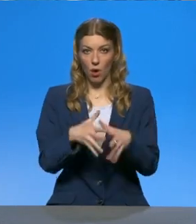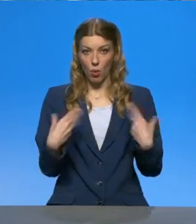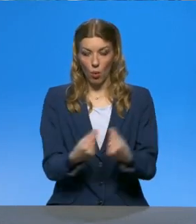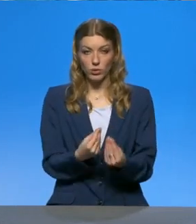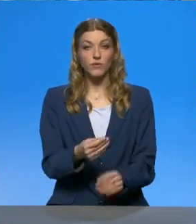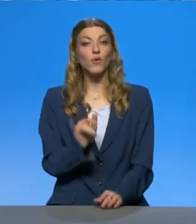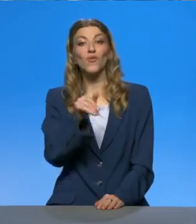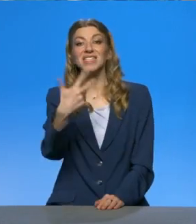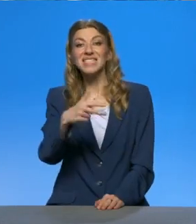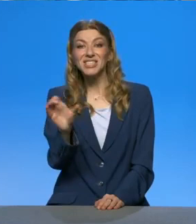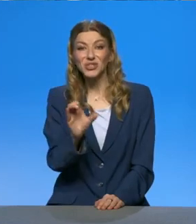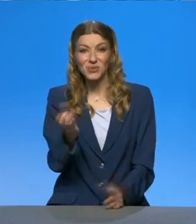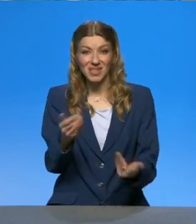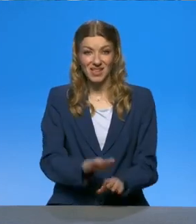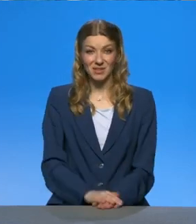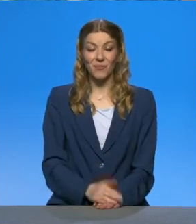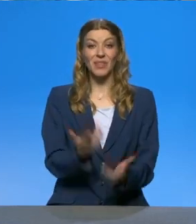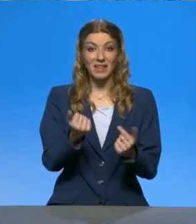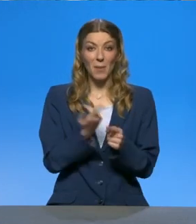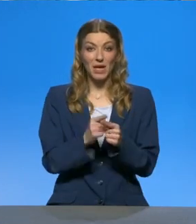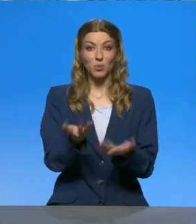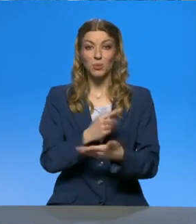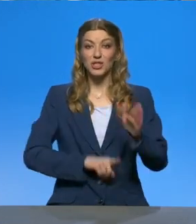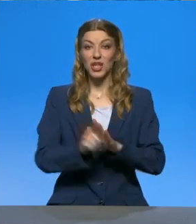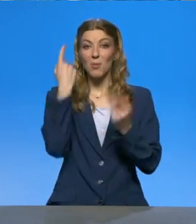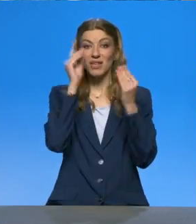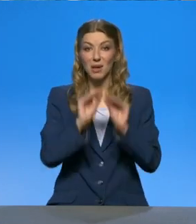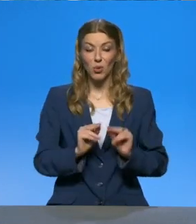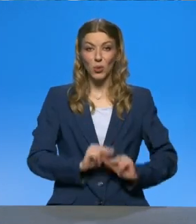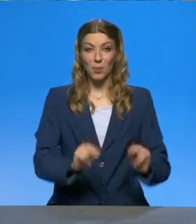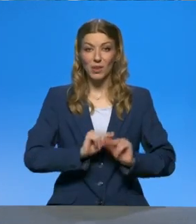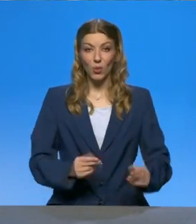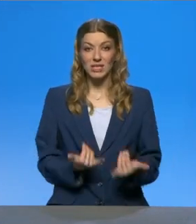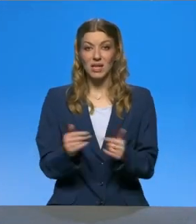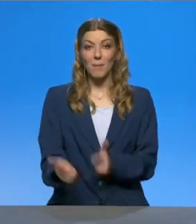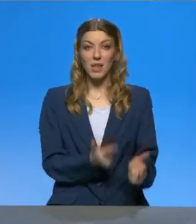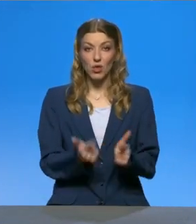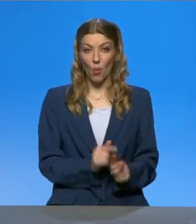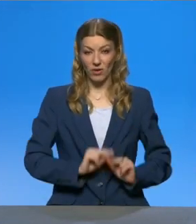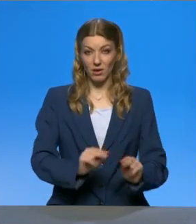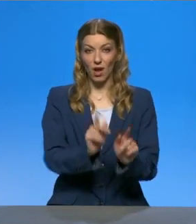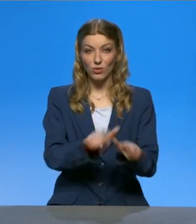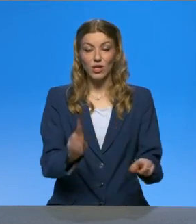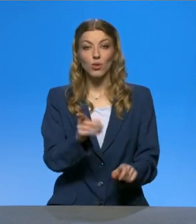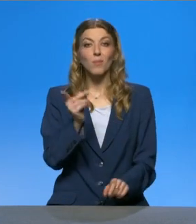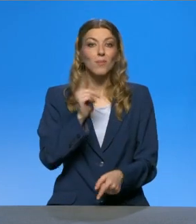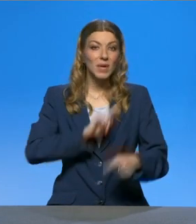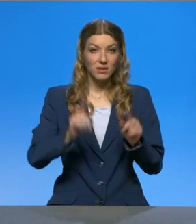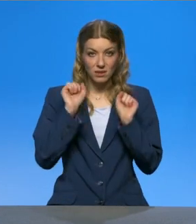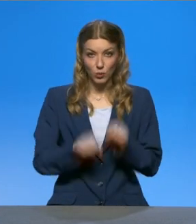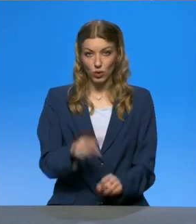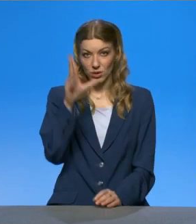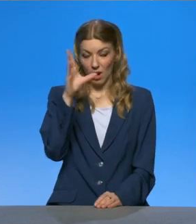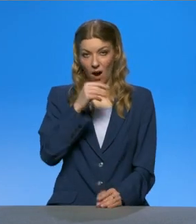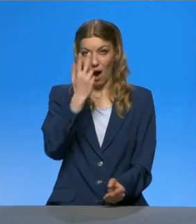начинаем... Да. Да, поэтому мы начинаем разработку методик для подготовки людей, которые будут быстро адаптироваться к тем